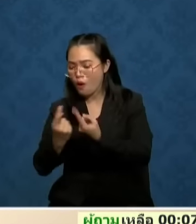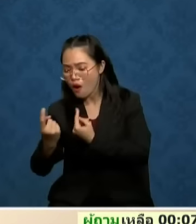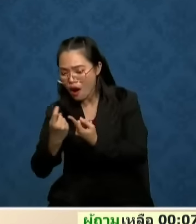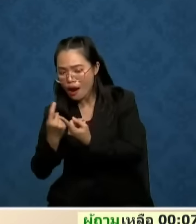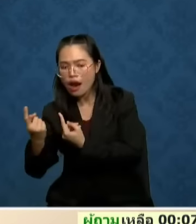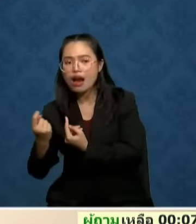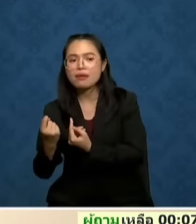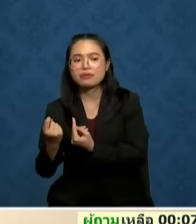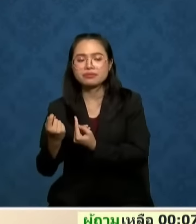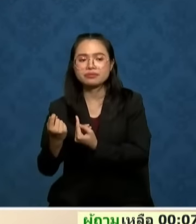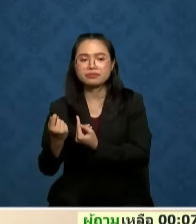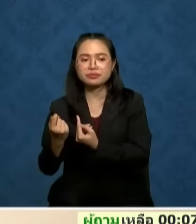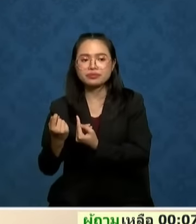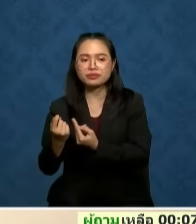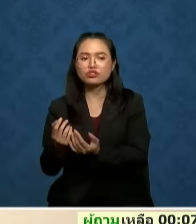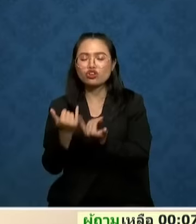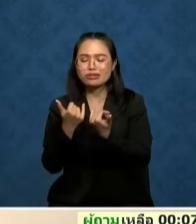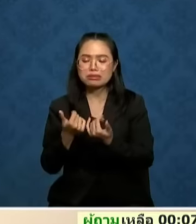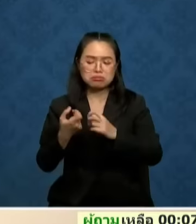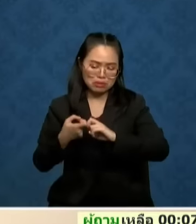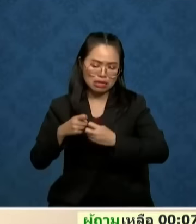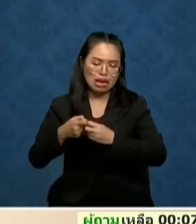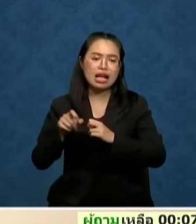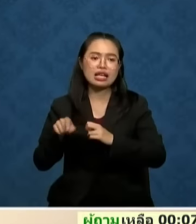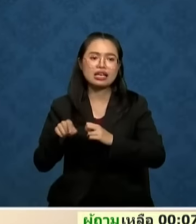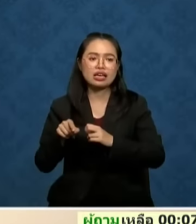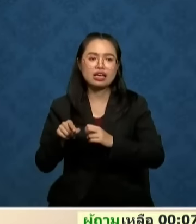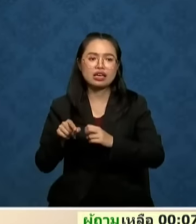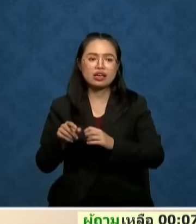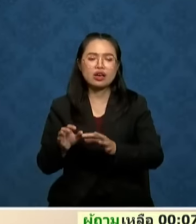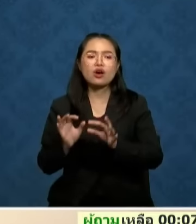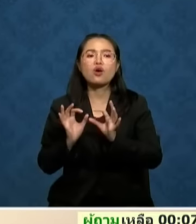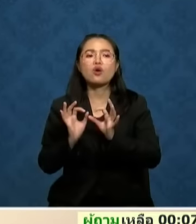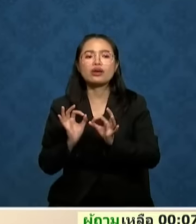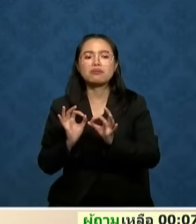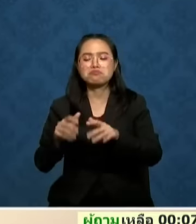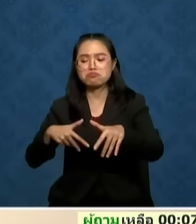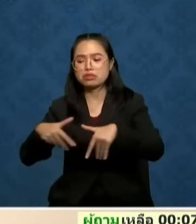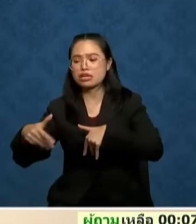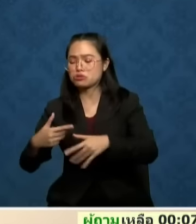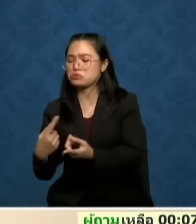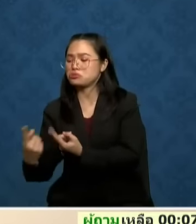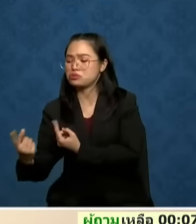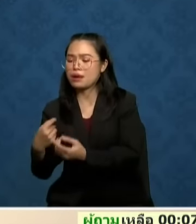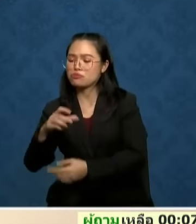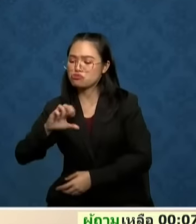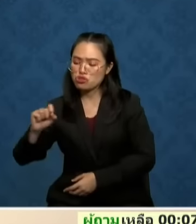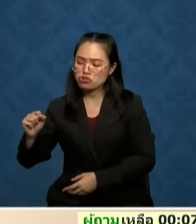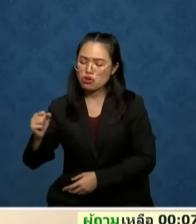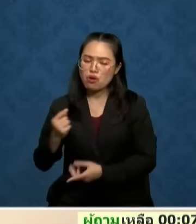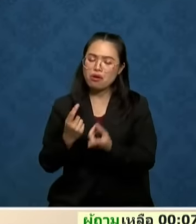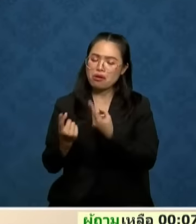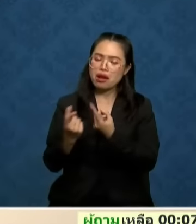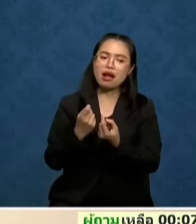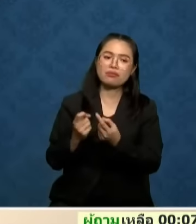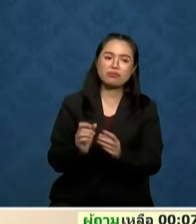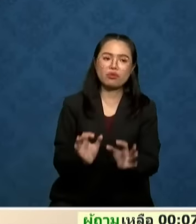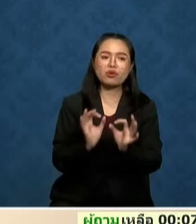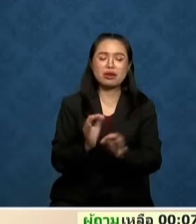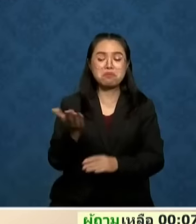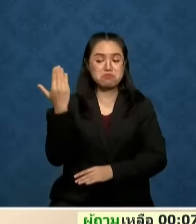นและอยู่ในพื้นที่กำลังเผชิญปัญหาเรื่องนี้อยู่ท่านคงจะต้องมีโดนประชาชนตั้งคำถามและต้องหาคำตอบให้ได้เมื่อสักครู่